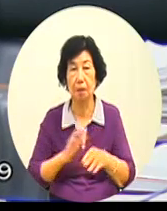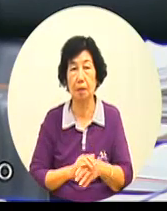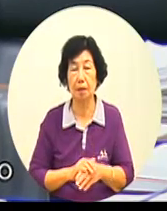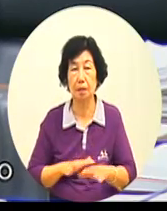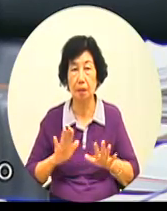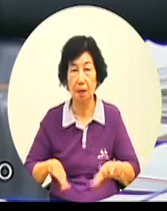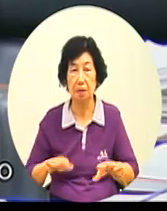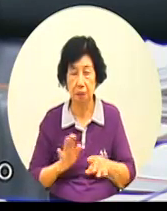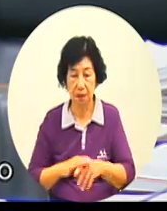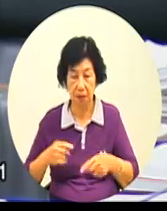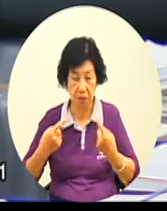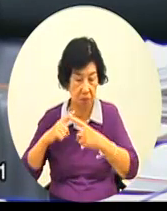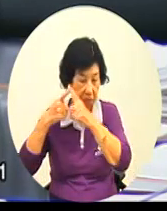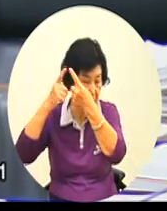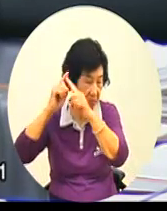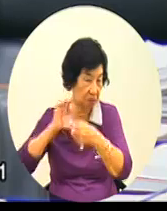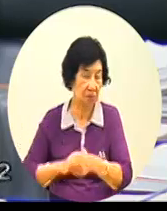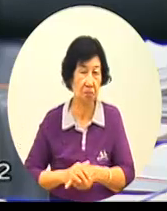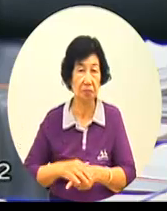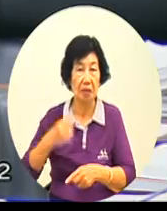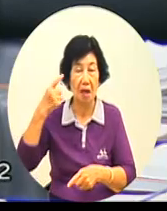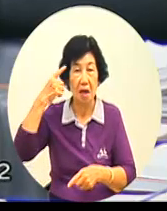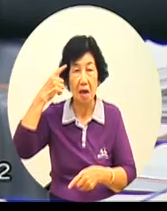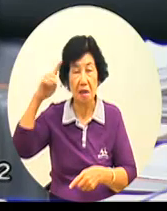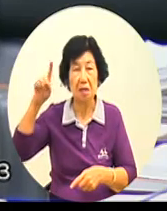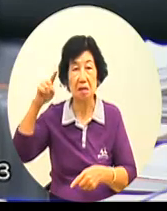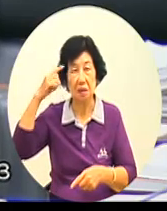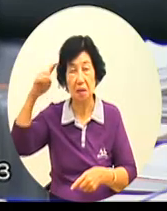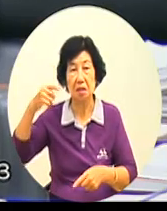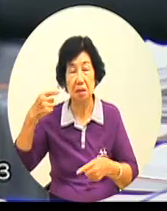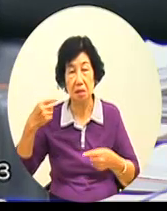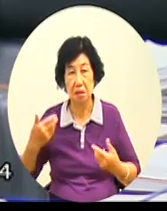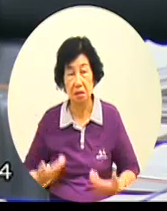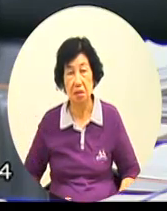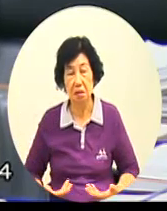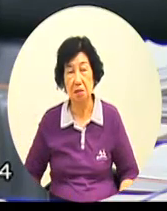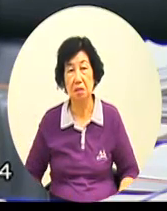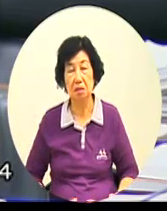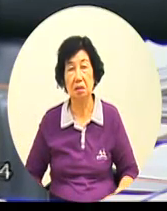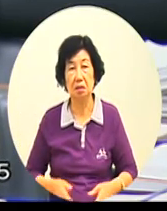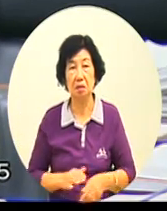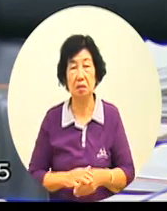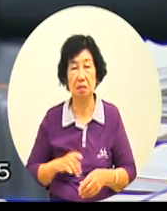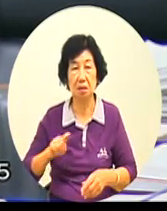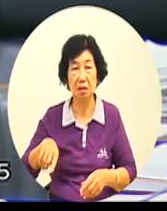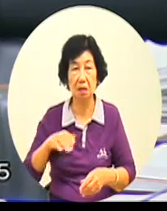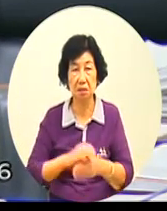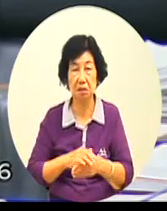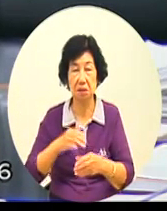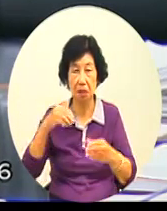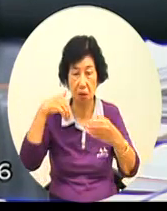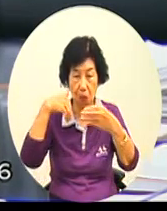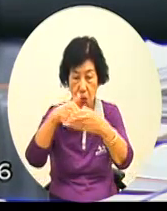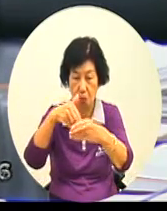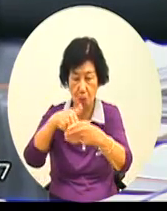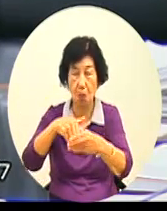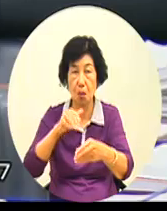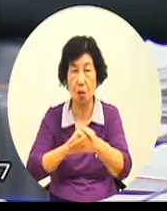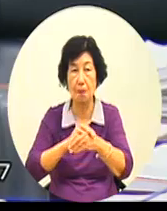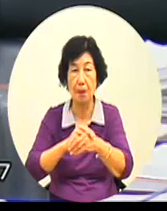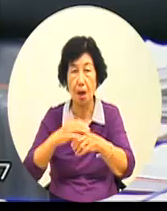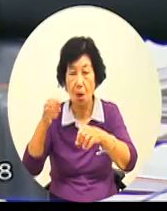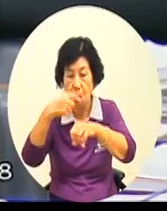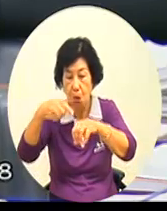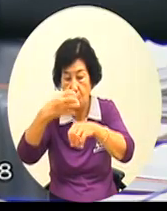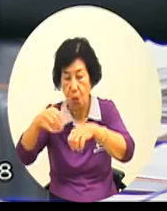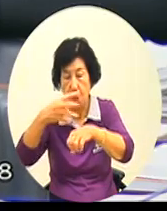很凶的一例一休，如果你要很着眼在打卡，每一分钟都要算，那企